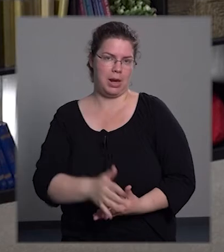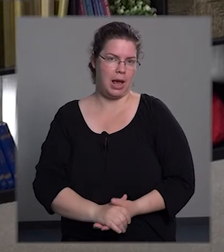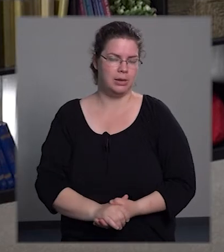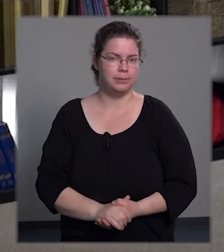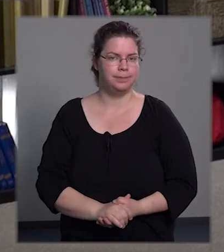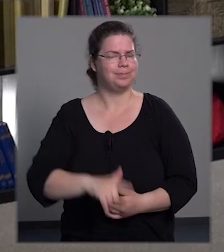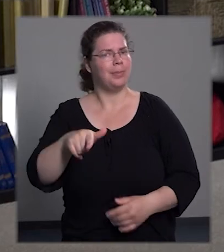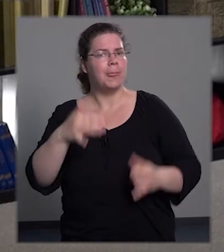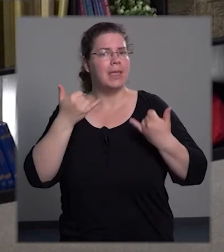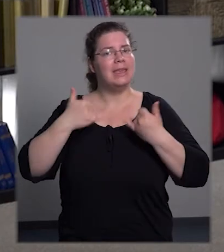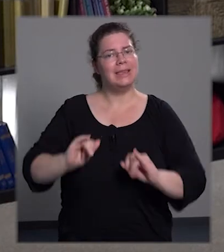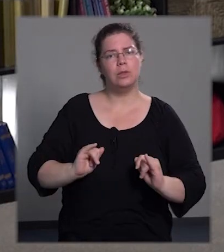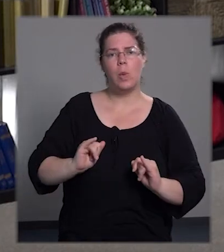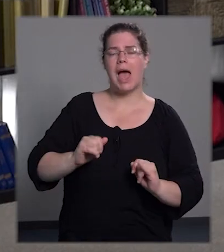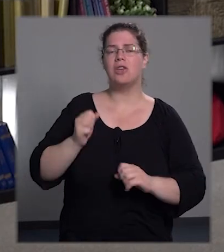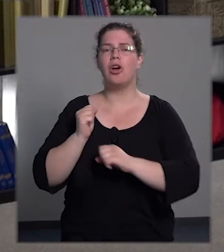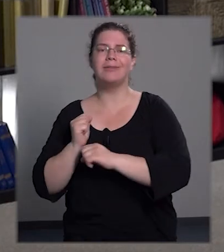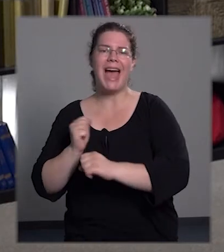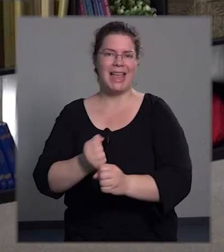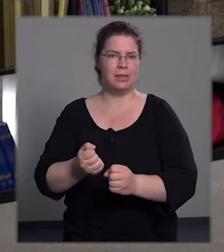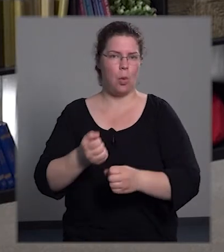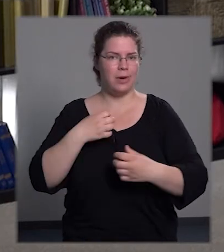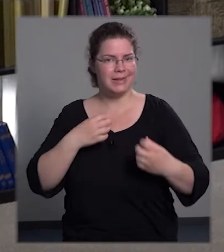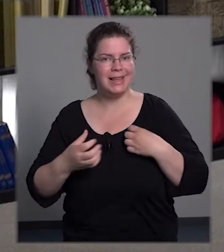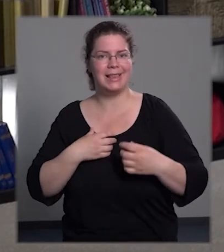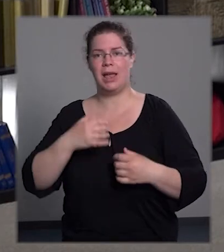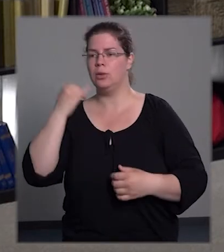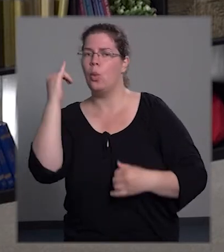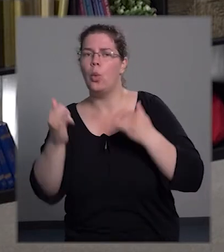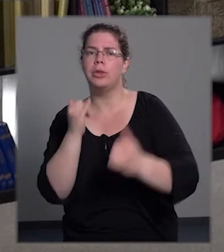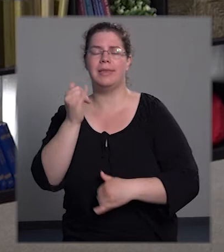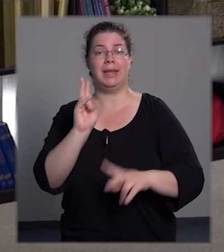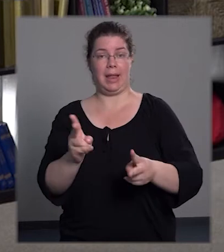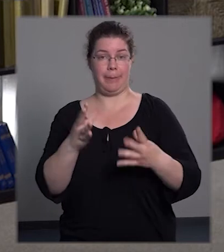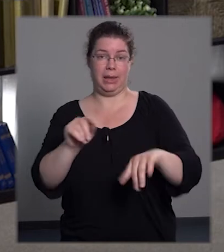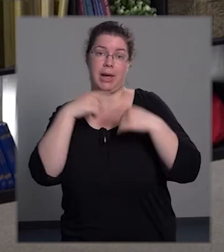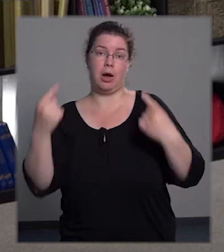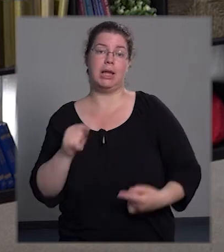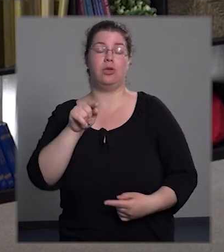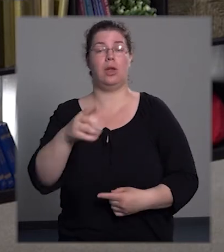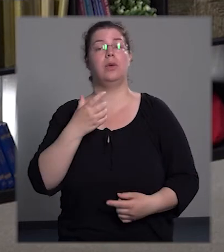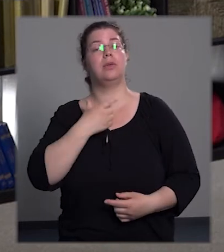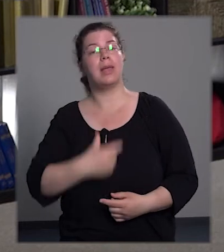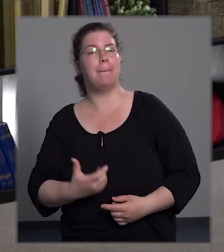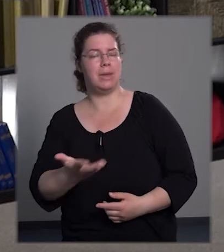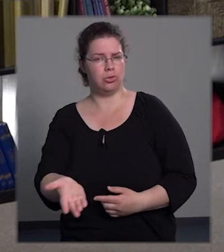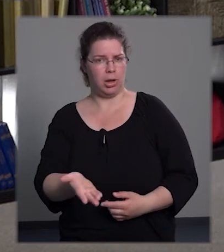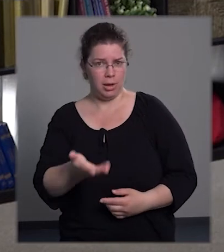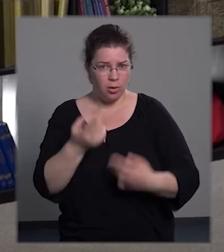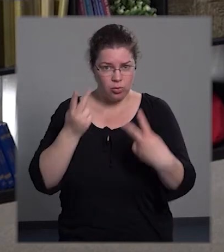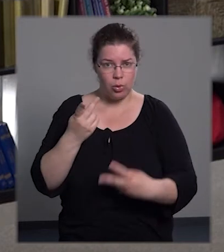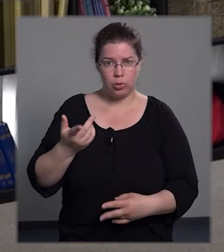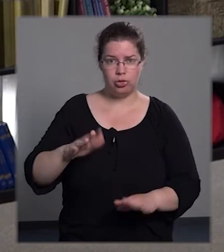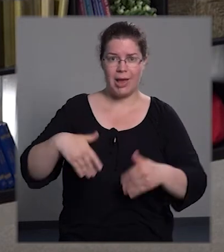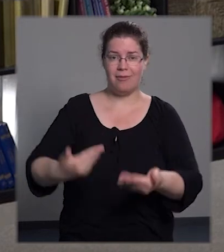Az indulás, ugye ez a vándorszínészet, hogy állandóan menni kellett, utazni kellett, ez mennyiben határozta meg az ő személyiségét? Fontossá vált neki az, hogy legyen